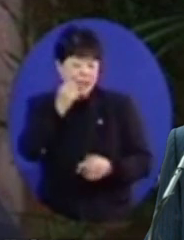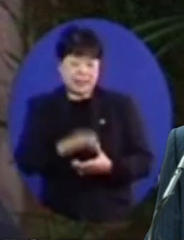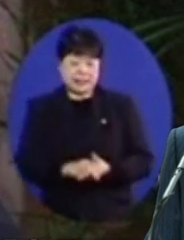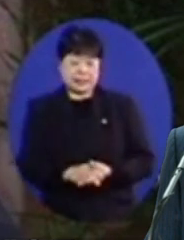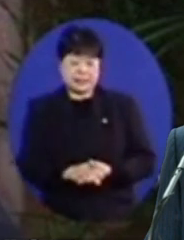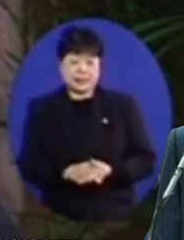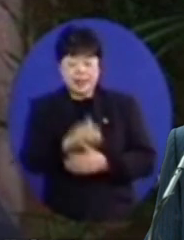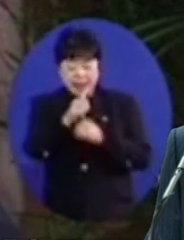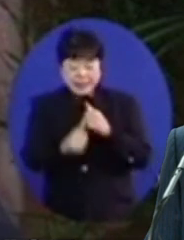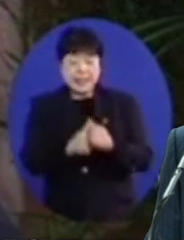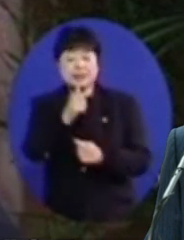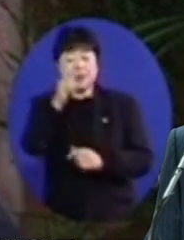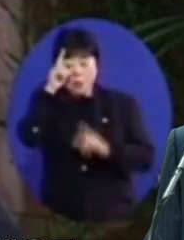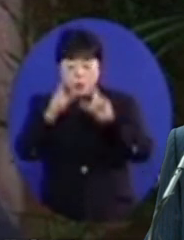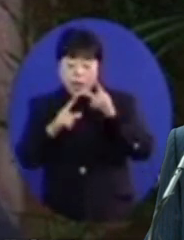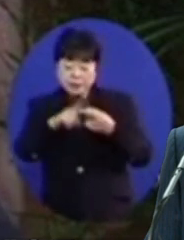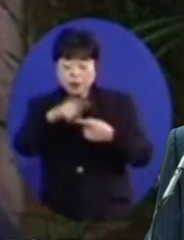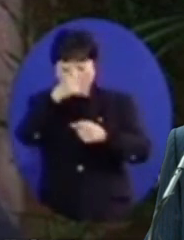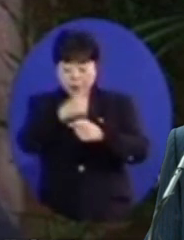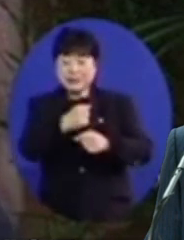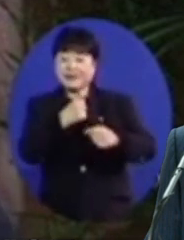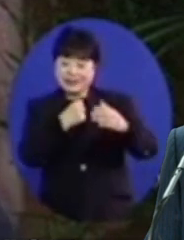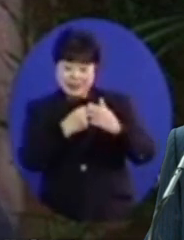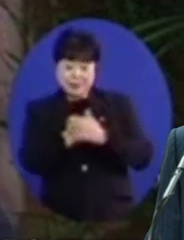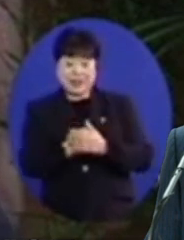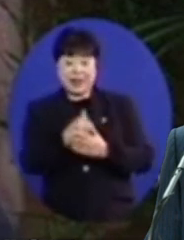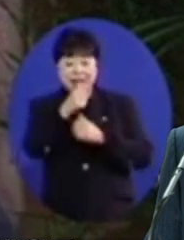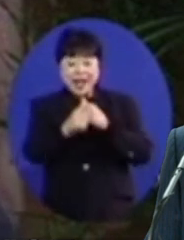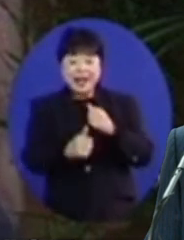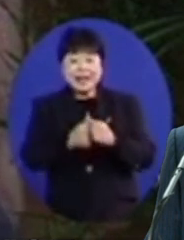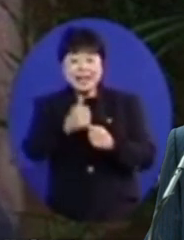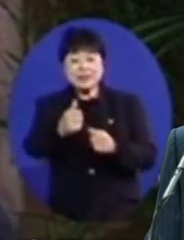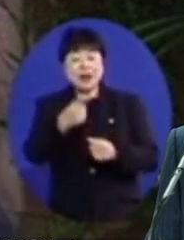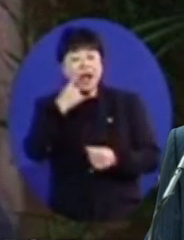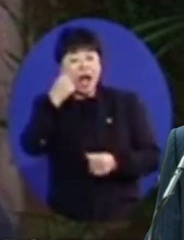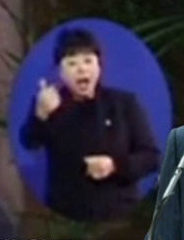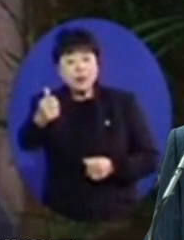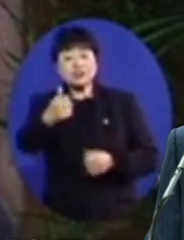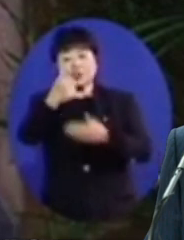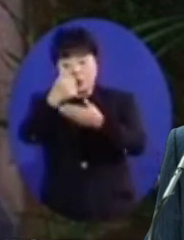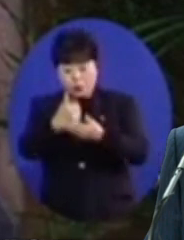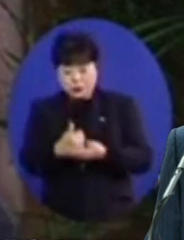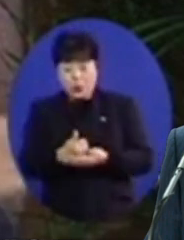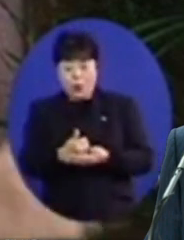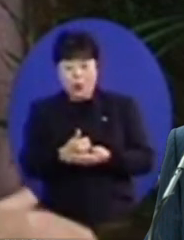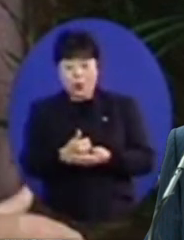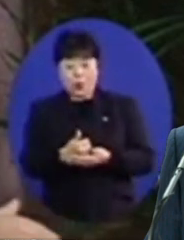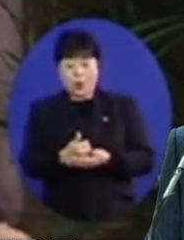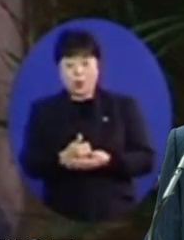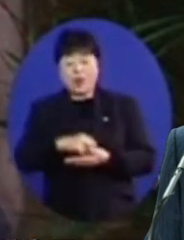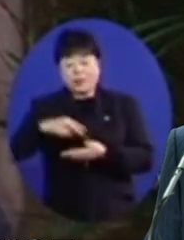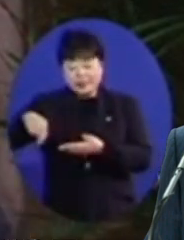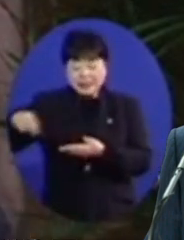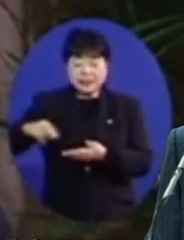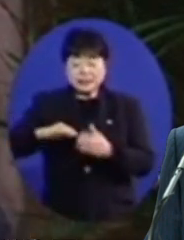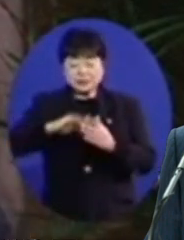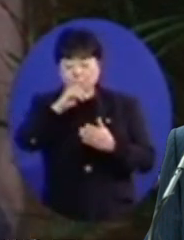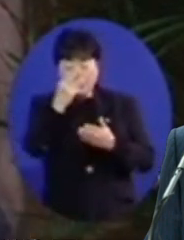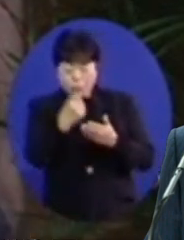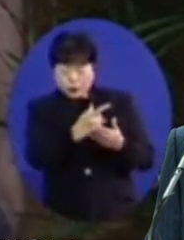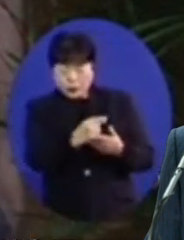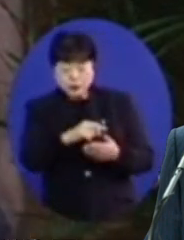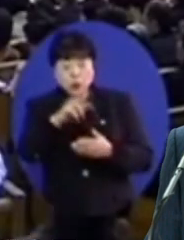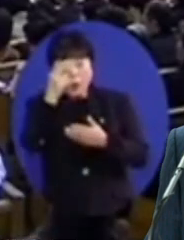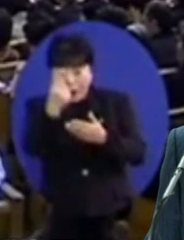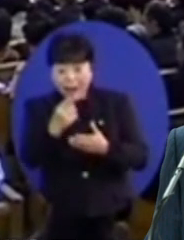우리는 하나님의 형상과 모양대로 지었기 때문에 하나님을 아버지로 모시고 탕자가 집으로 돌아오는 것처럼